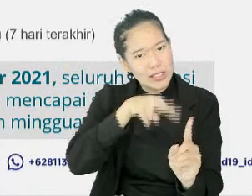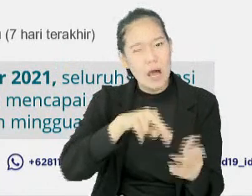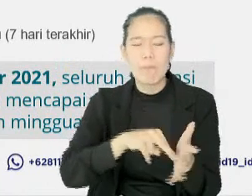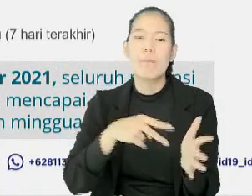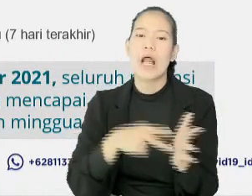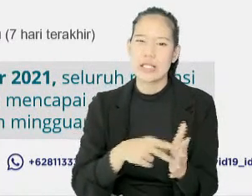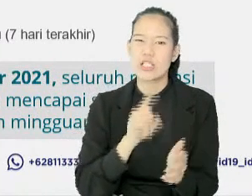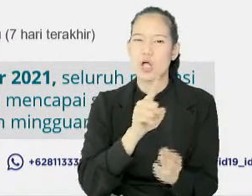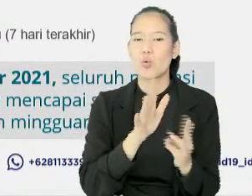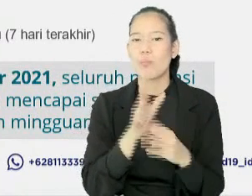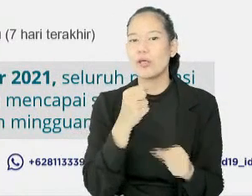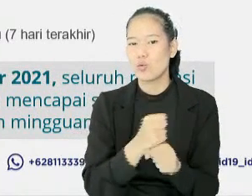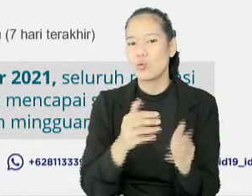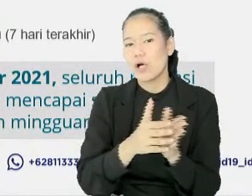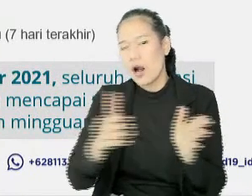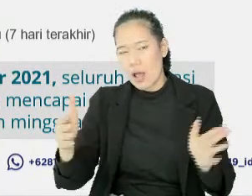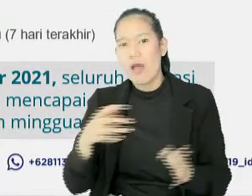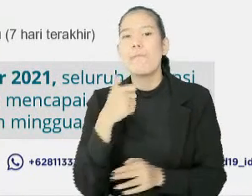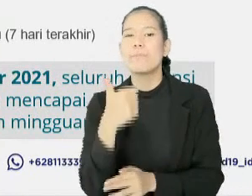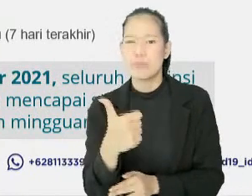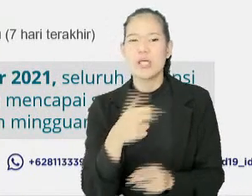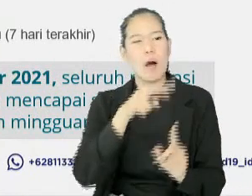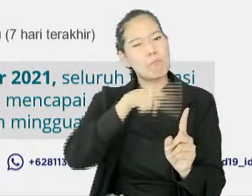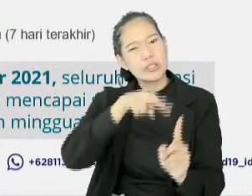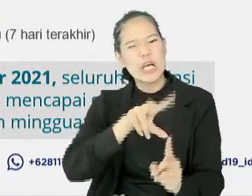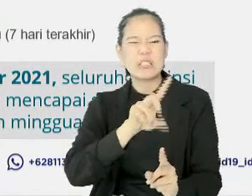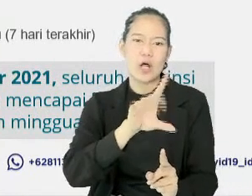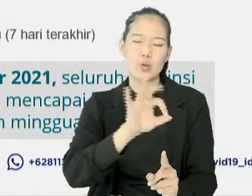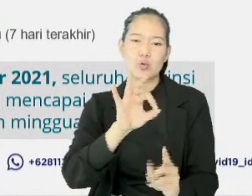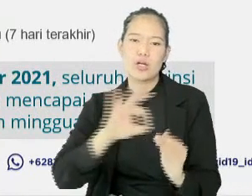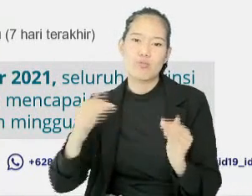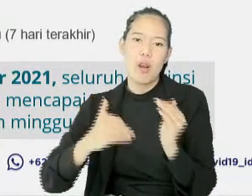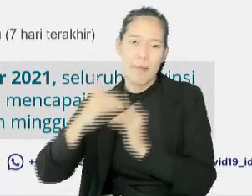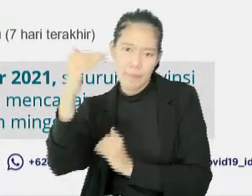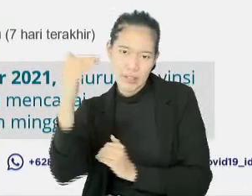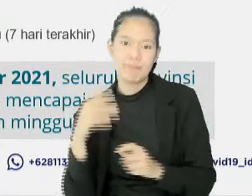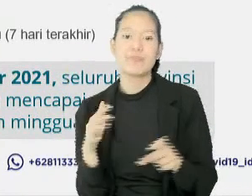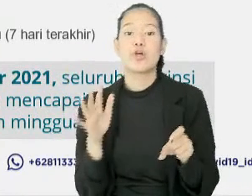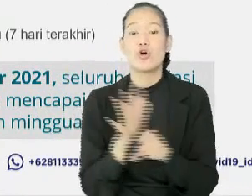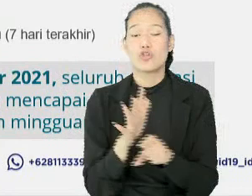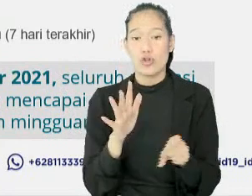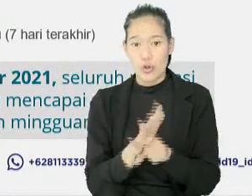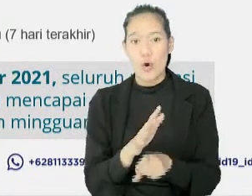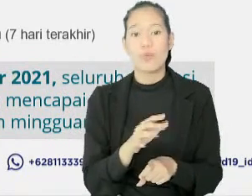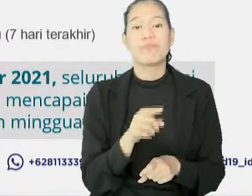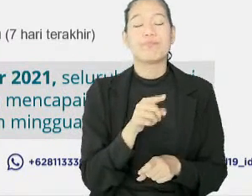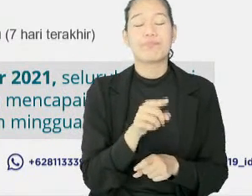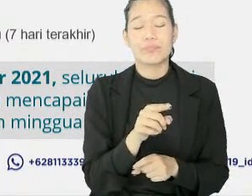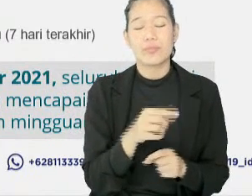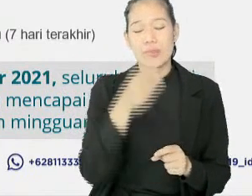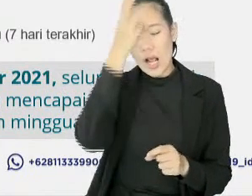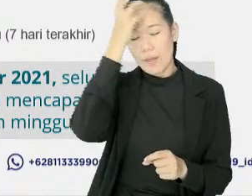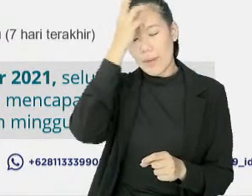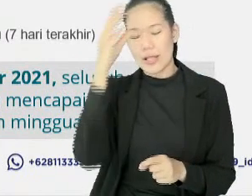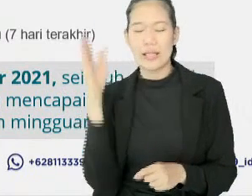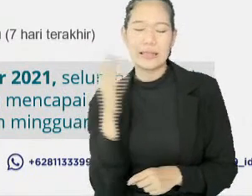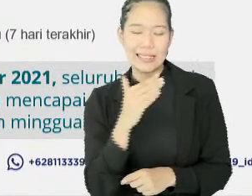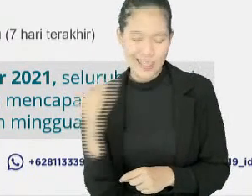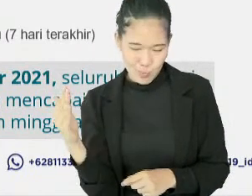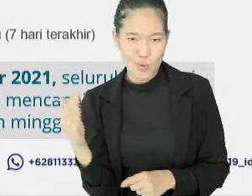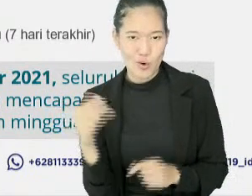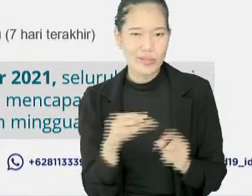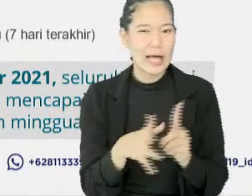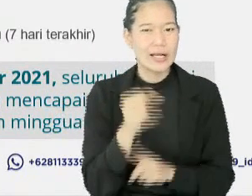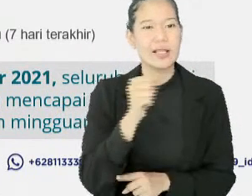yang diperiksa dalam satu minggu sedangkan mungkin kalau di Kalimantan Timur targetnya 3700 karena dia mencapai empat belas juta empat belas kali